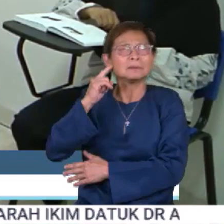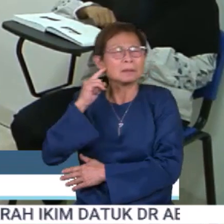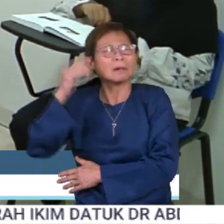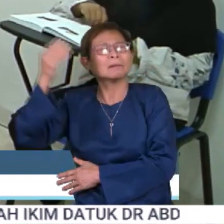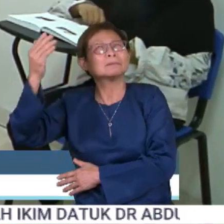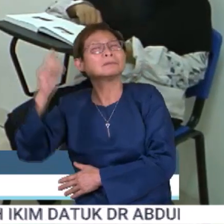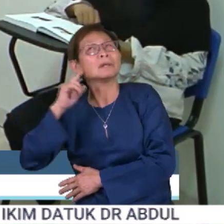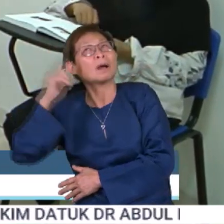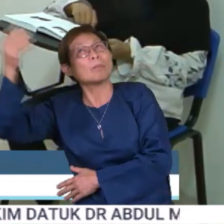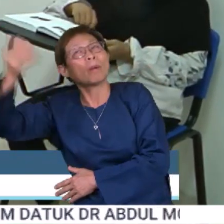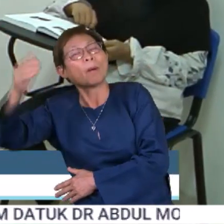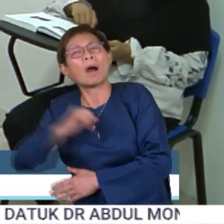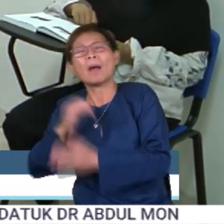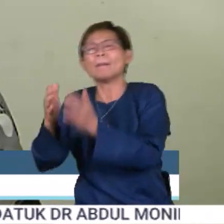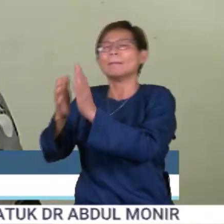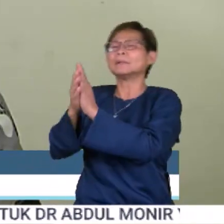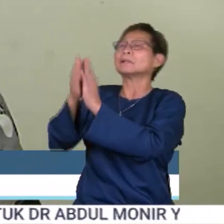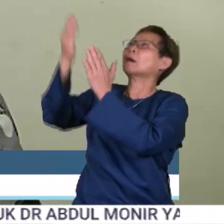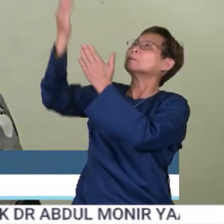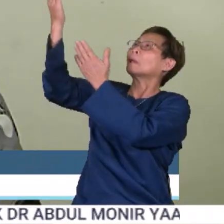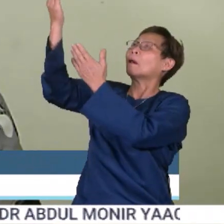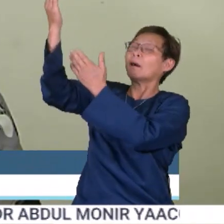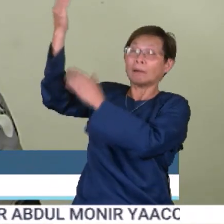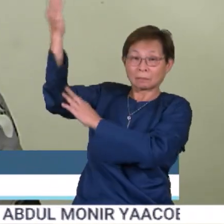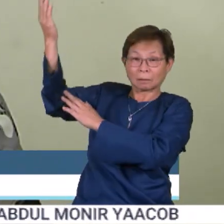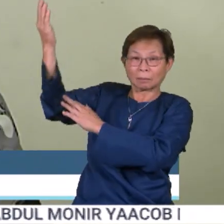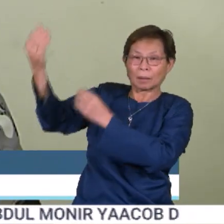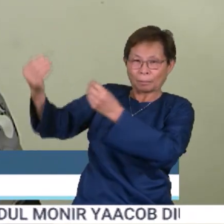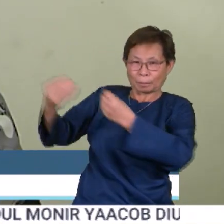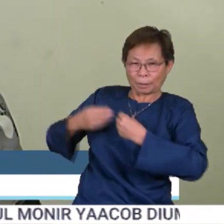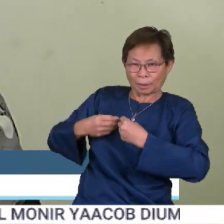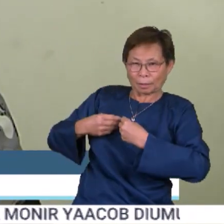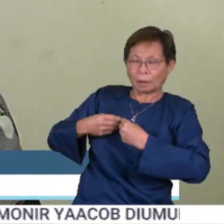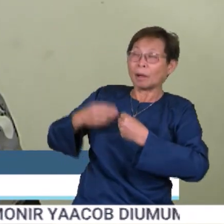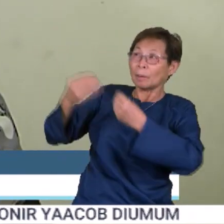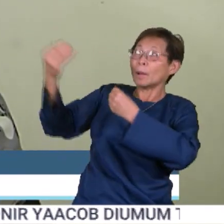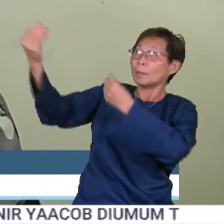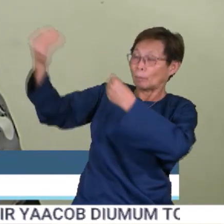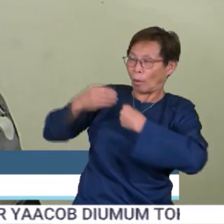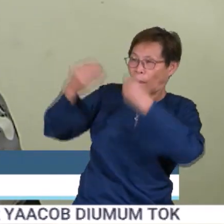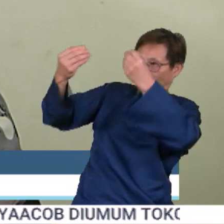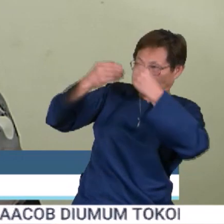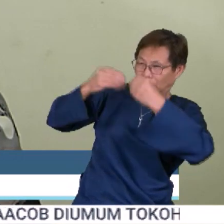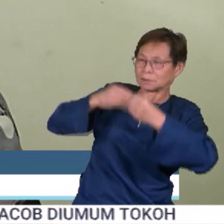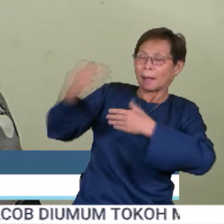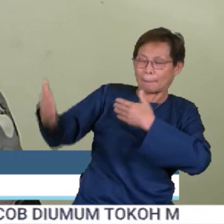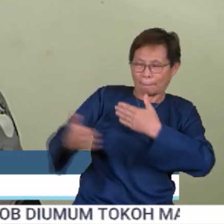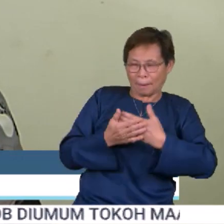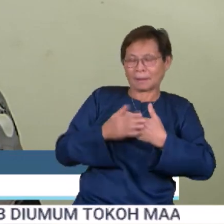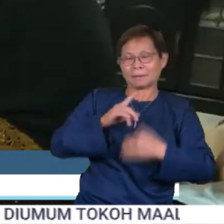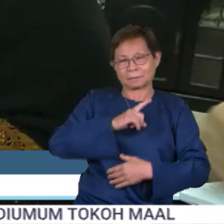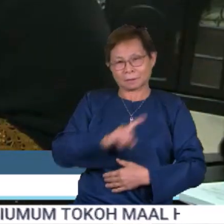minta Allah supaya beri saya seorang boleh mengajar saya balik Islam.